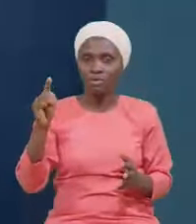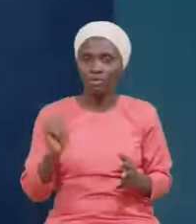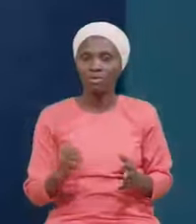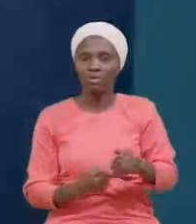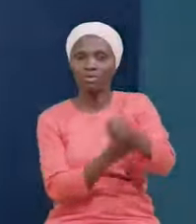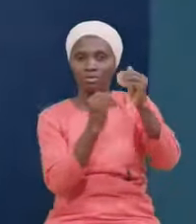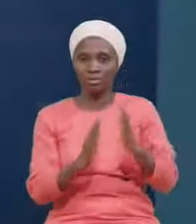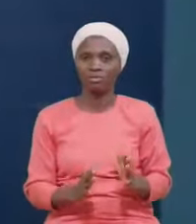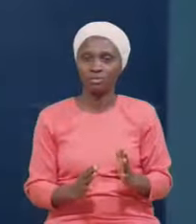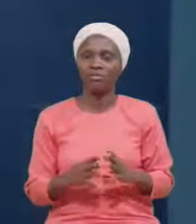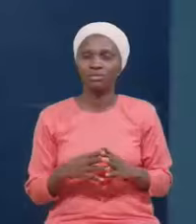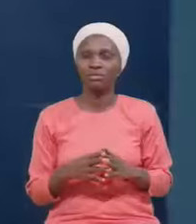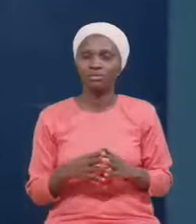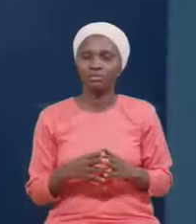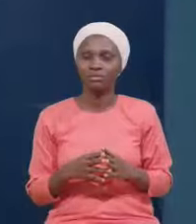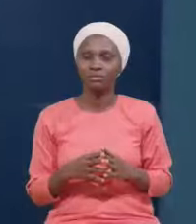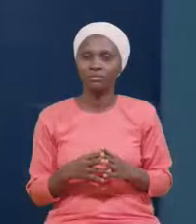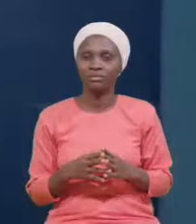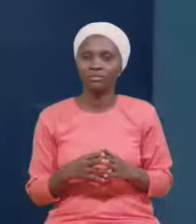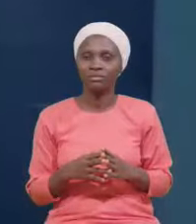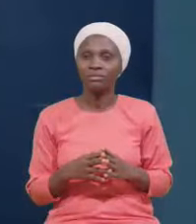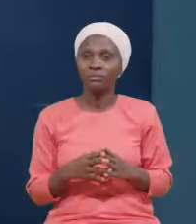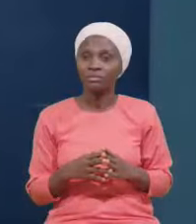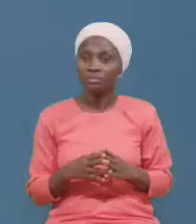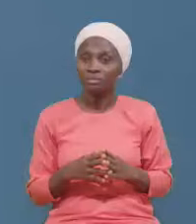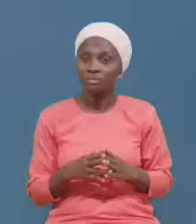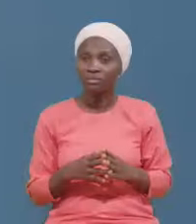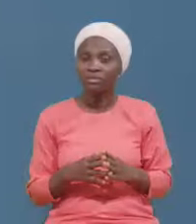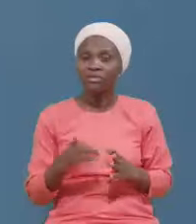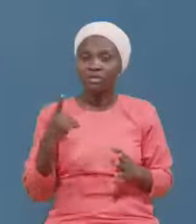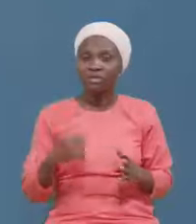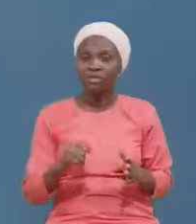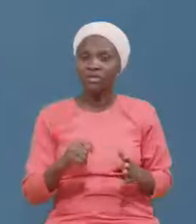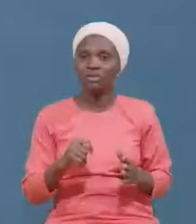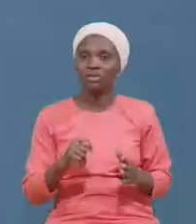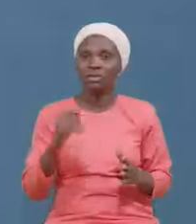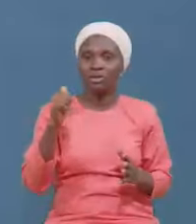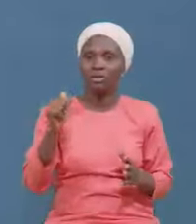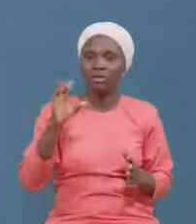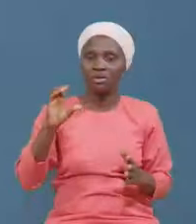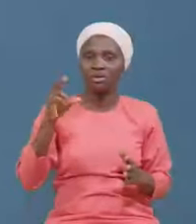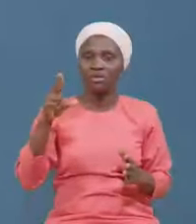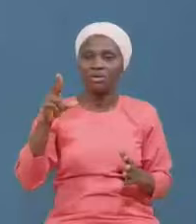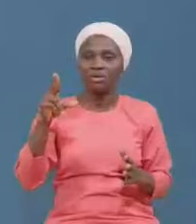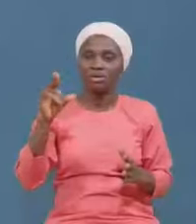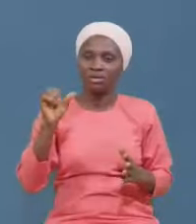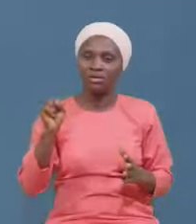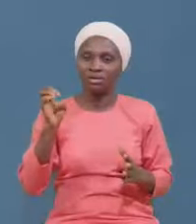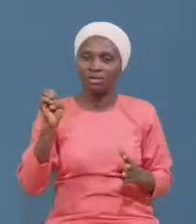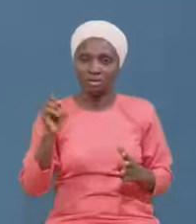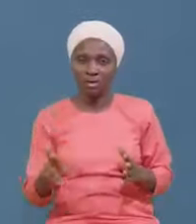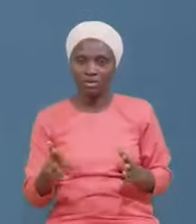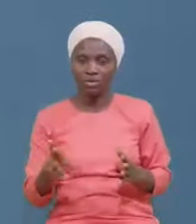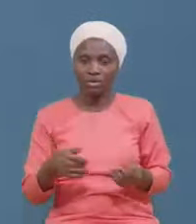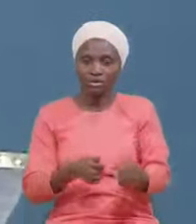accused people. మనమైతే నేరము మోపబడి ఉన్నవారం. The accuser followed us every day. నేరాలు